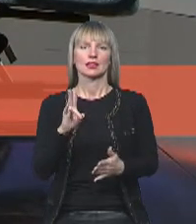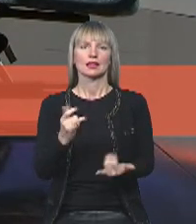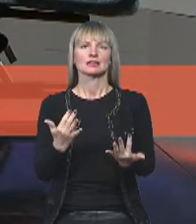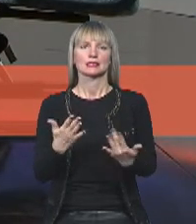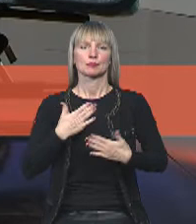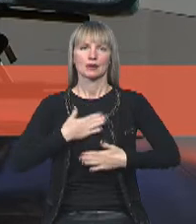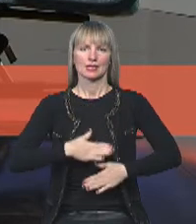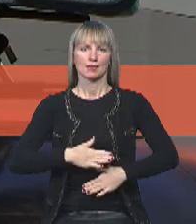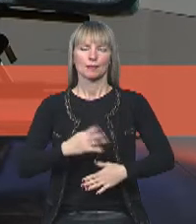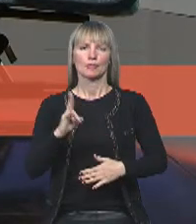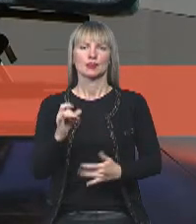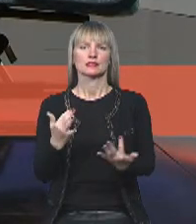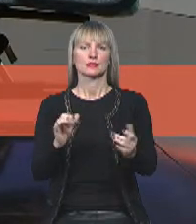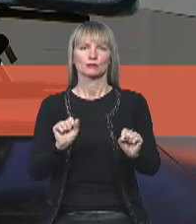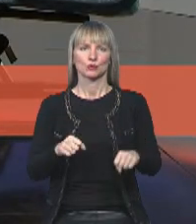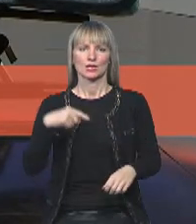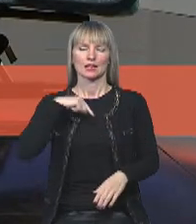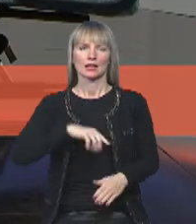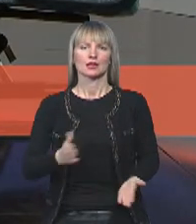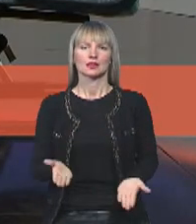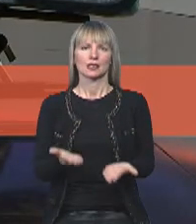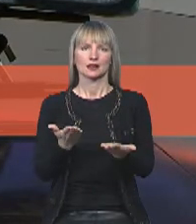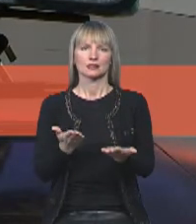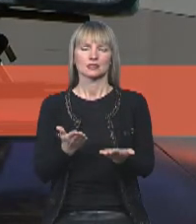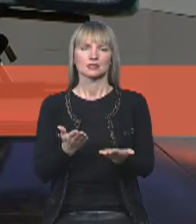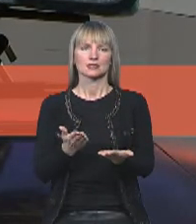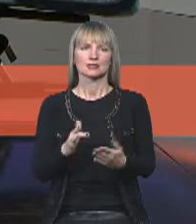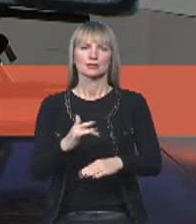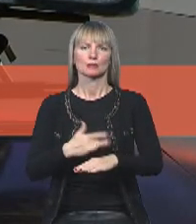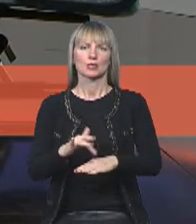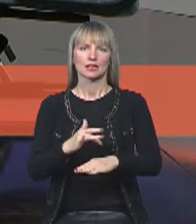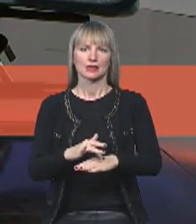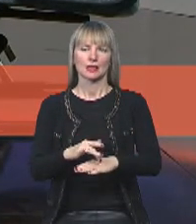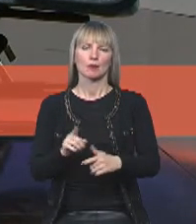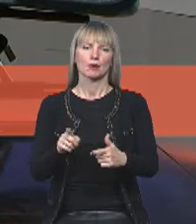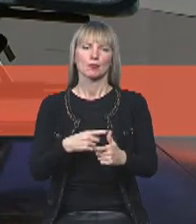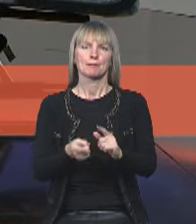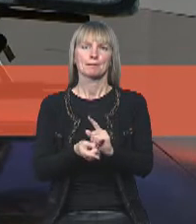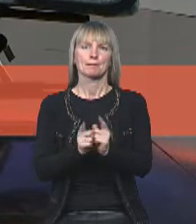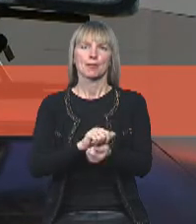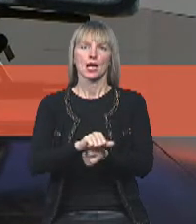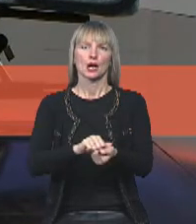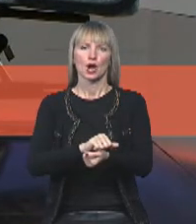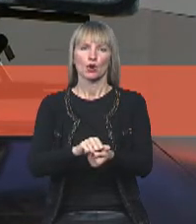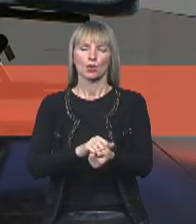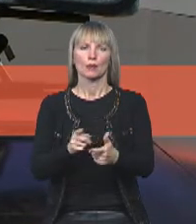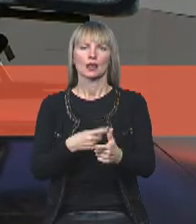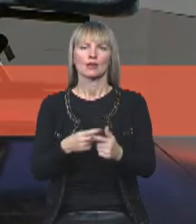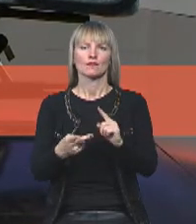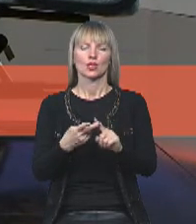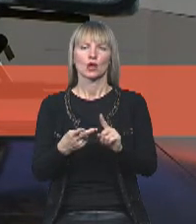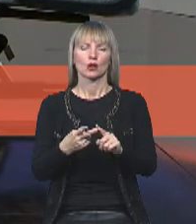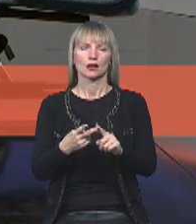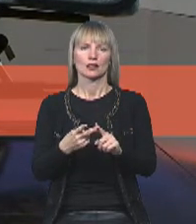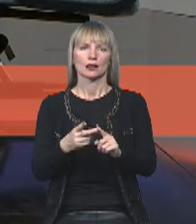вона приємна, наскільки можна надихатися, вибачте, сміттям, точніше, переробкою або вторинними ресурсами,